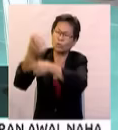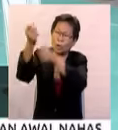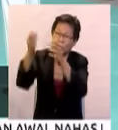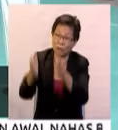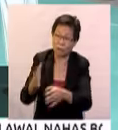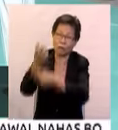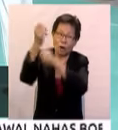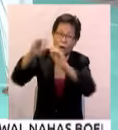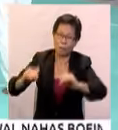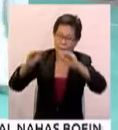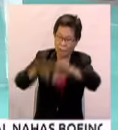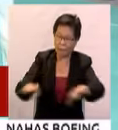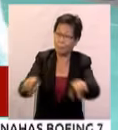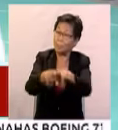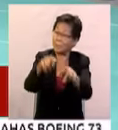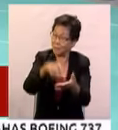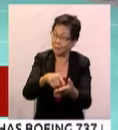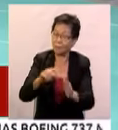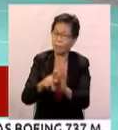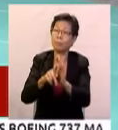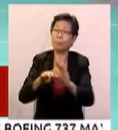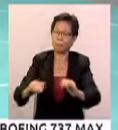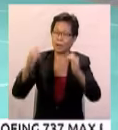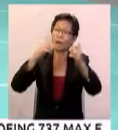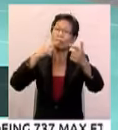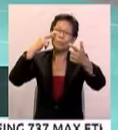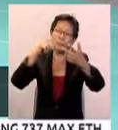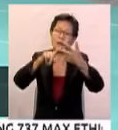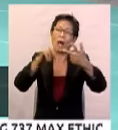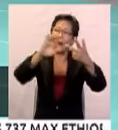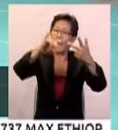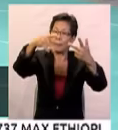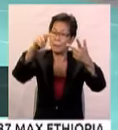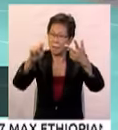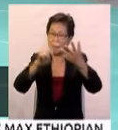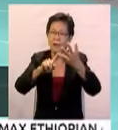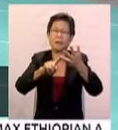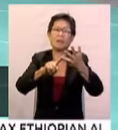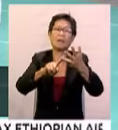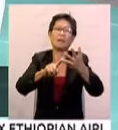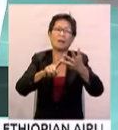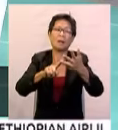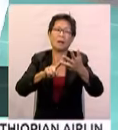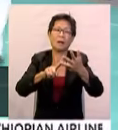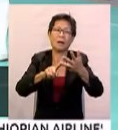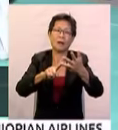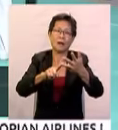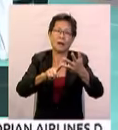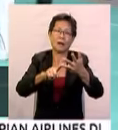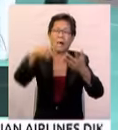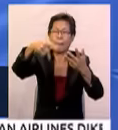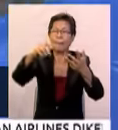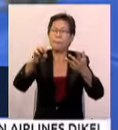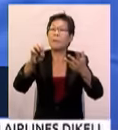peringkat kanak-kanak itu dini, di peringkat remaja dan di peringkat IPT, seterusnya kita akan salurkan kepada pihak Pusaka